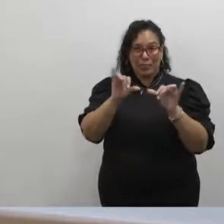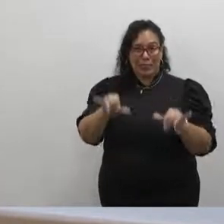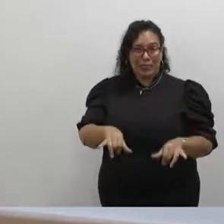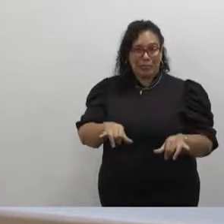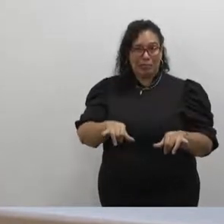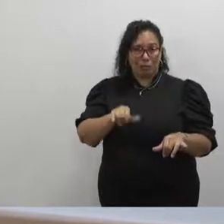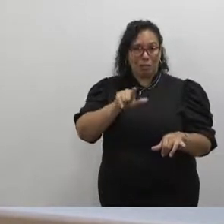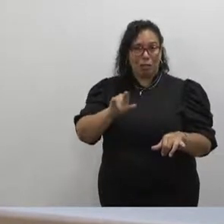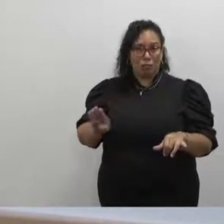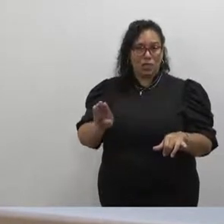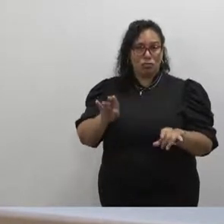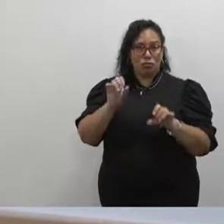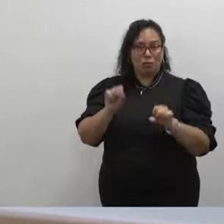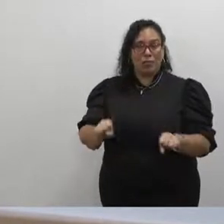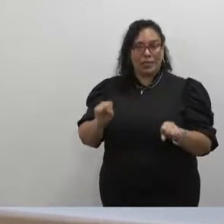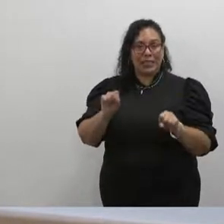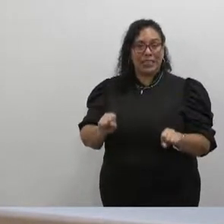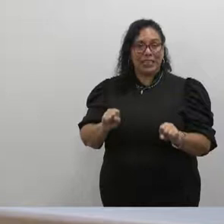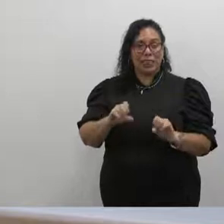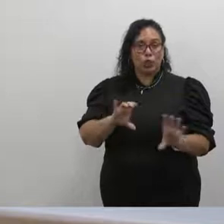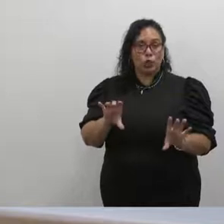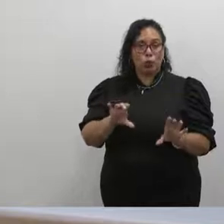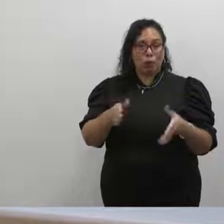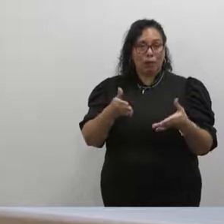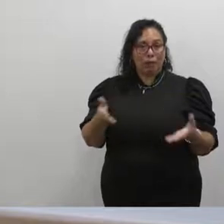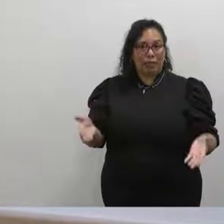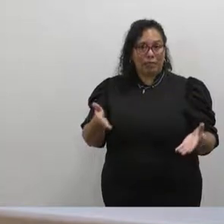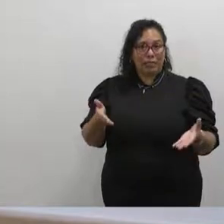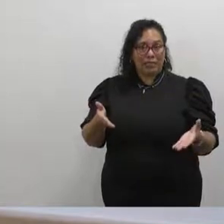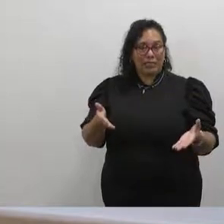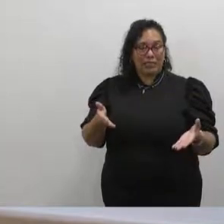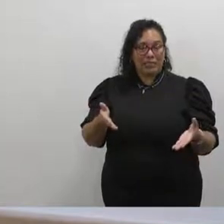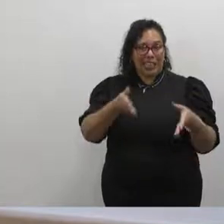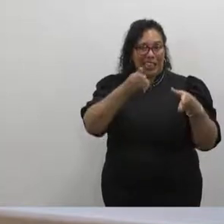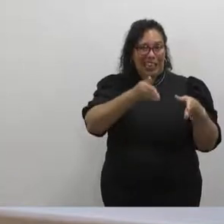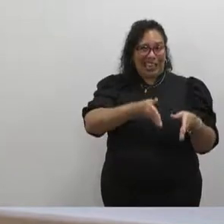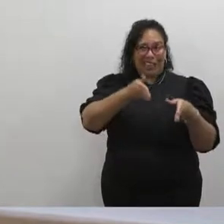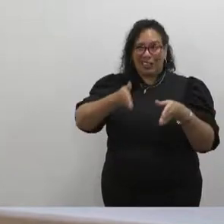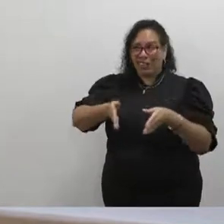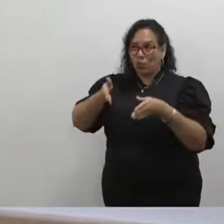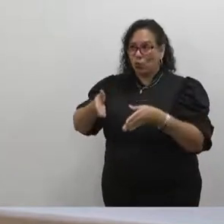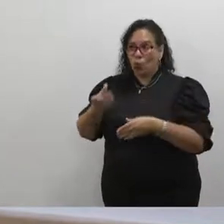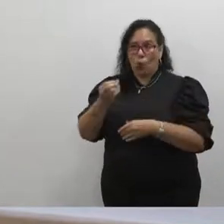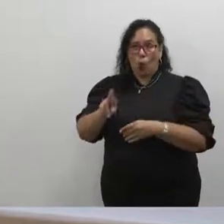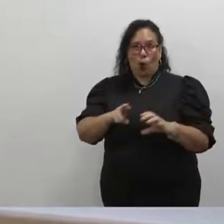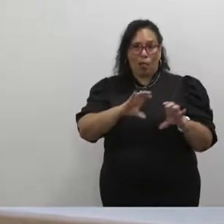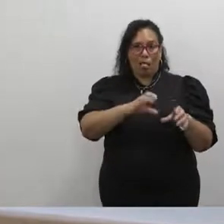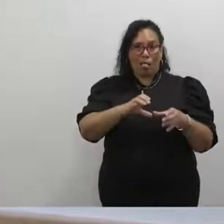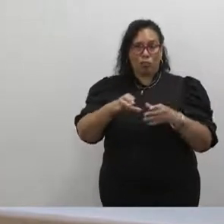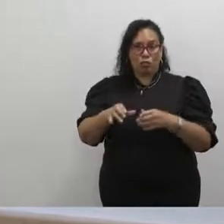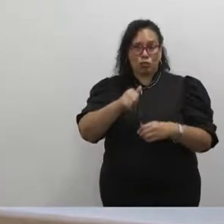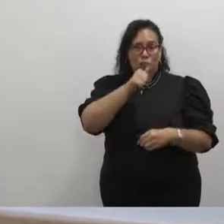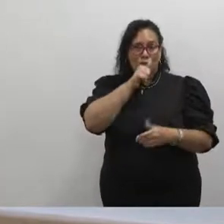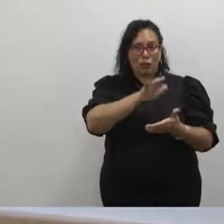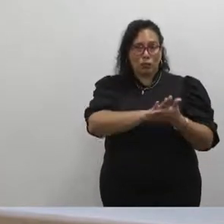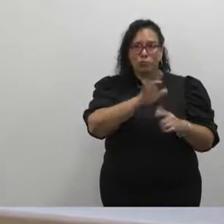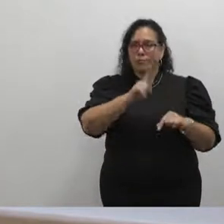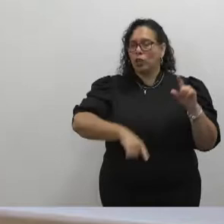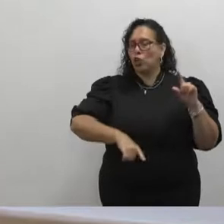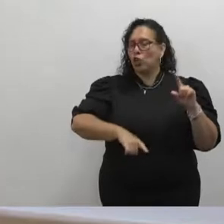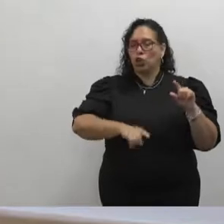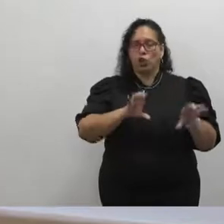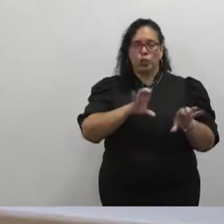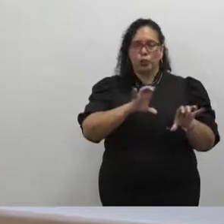đâu xong khá những cái cư xử mặt tập hiệp đã thua ở vây tại tôi tạm bày bậc cố rưu mùi cô